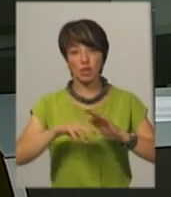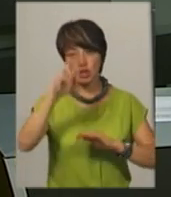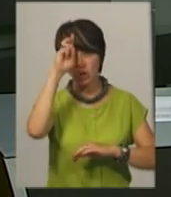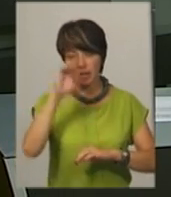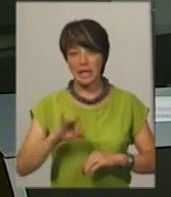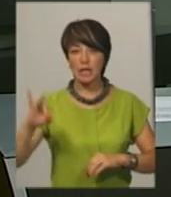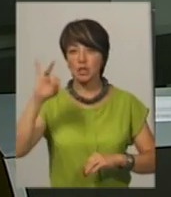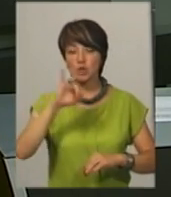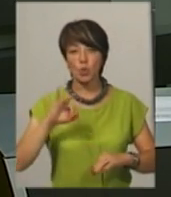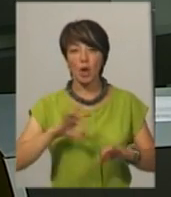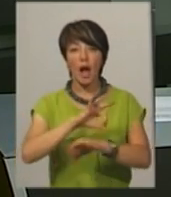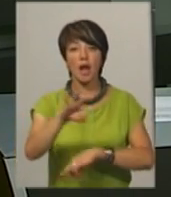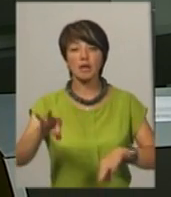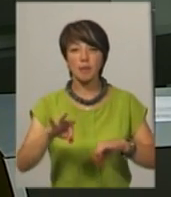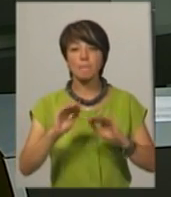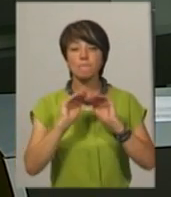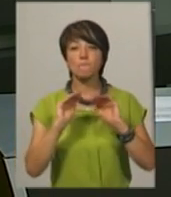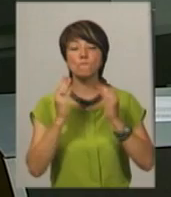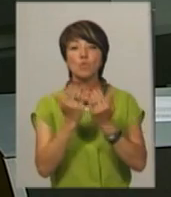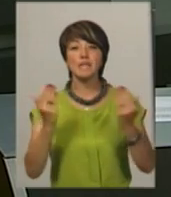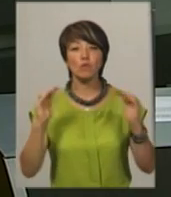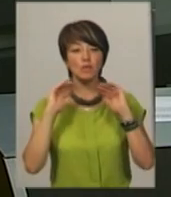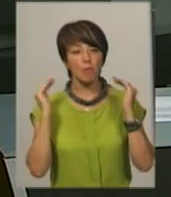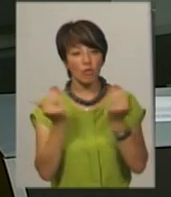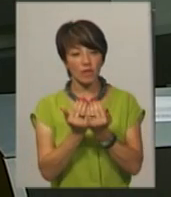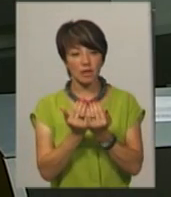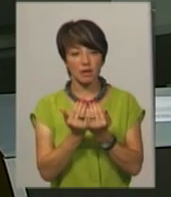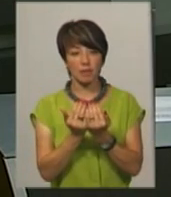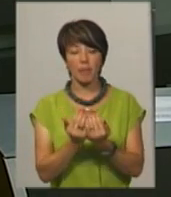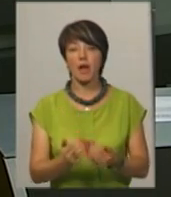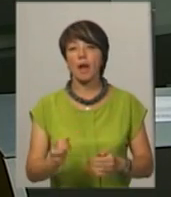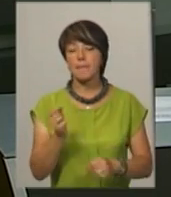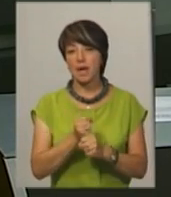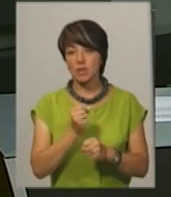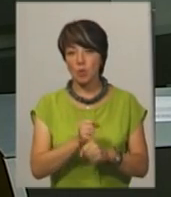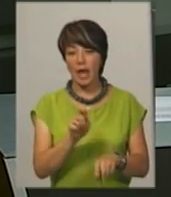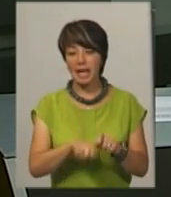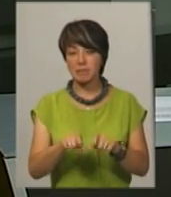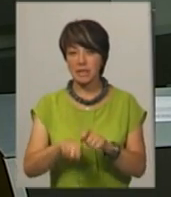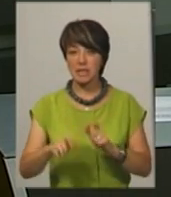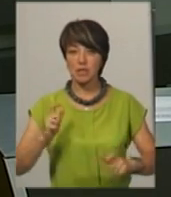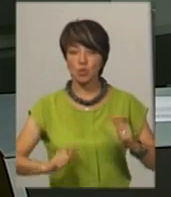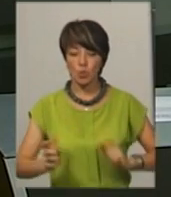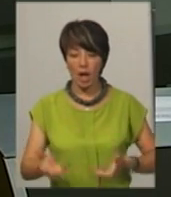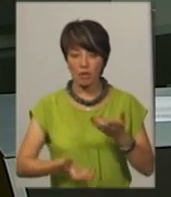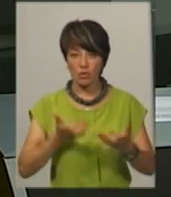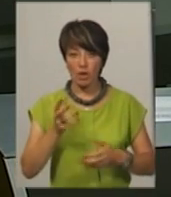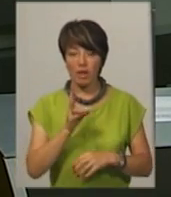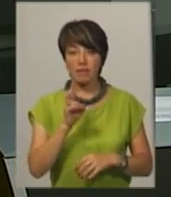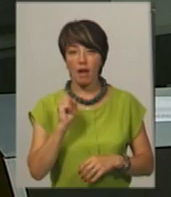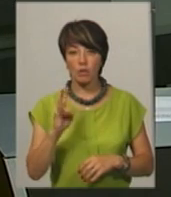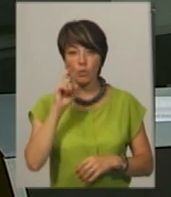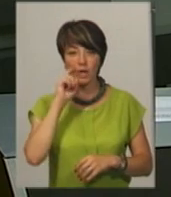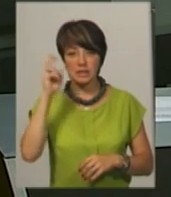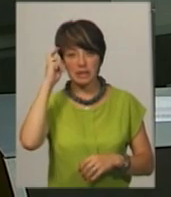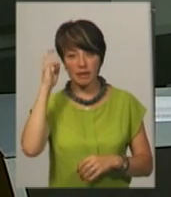державного історичного музею-заповідника Олександр Заремба. Працює експедиція Інституту археології НАН України з